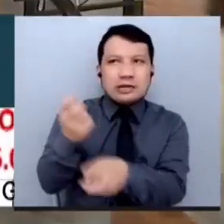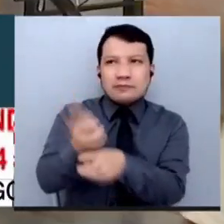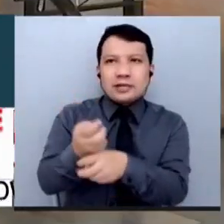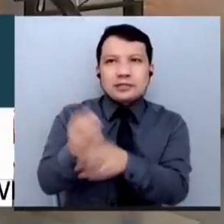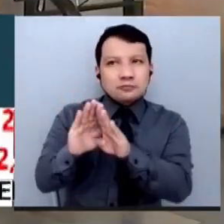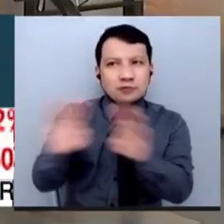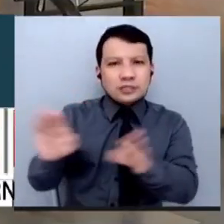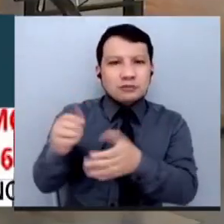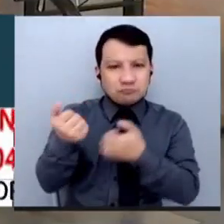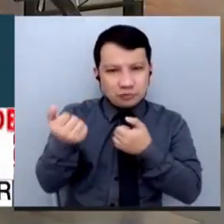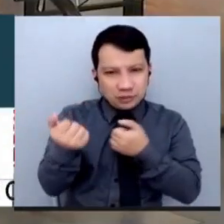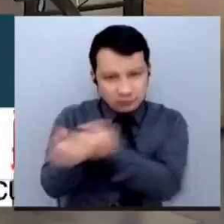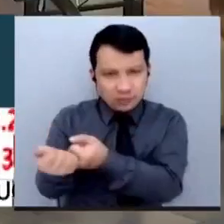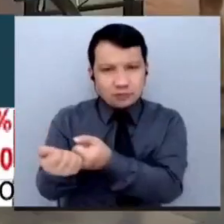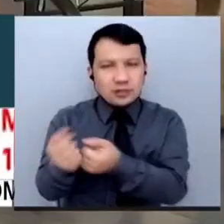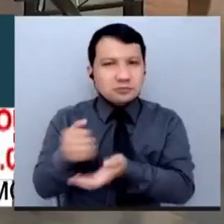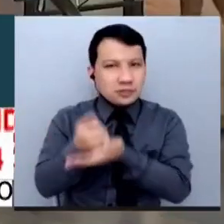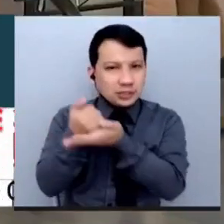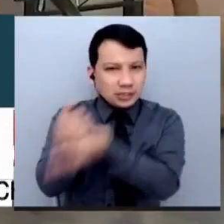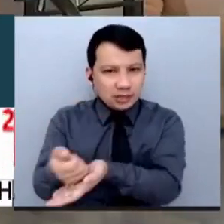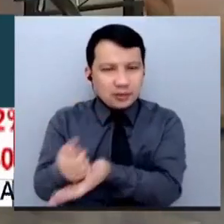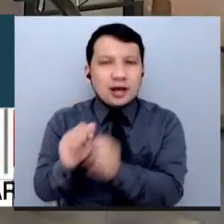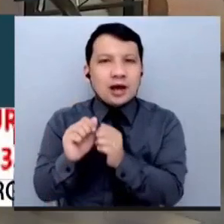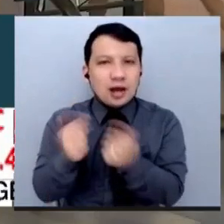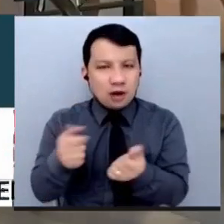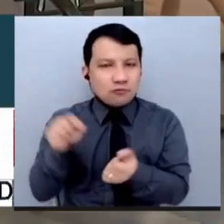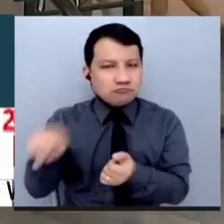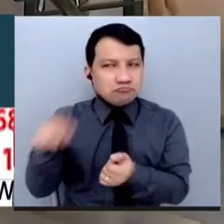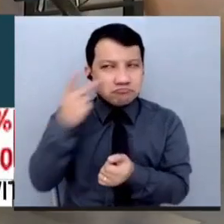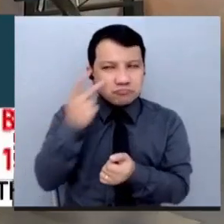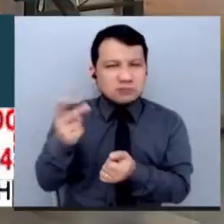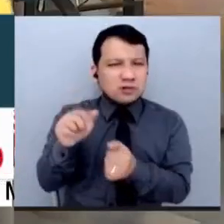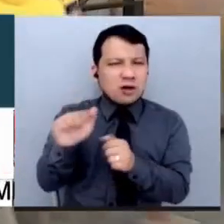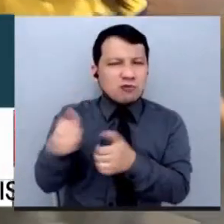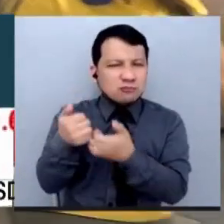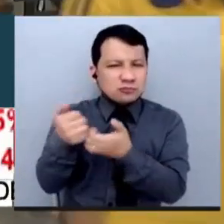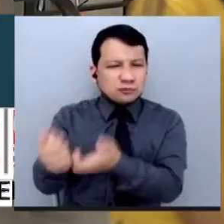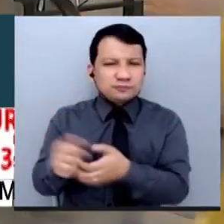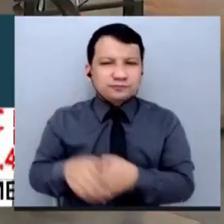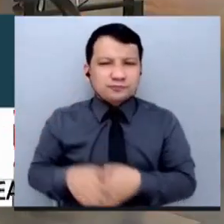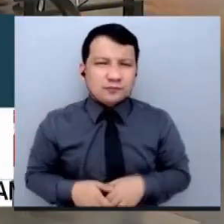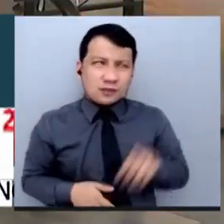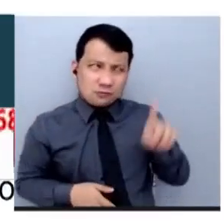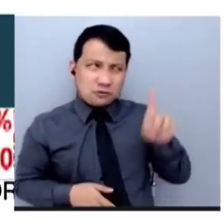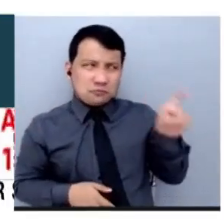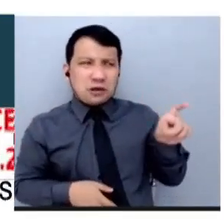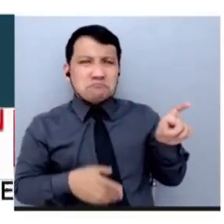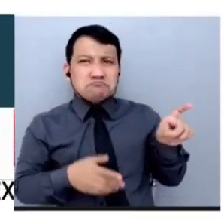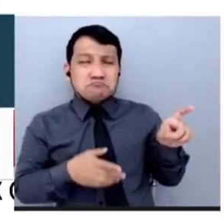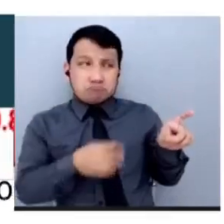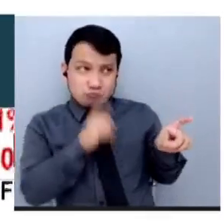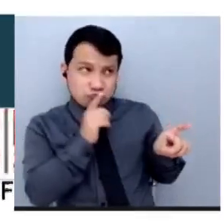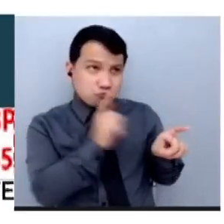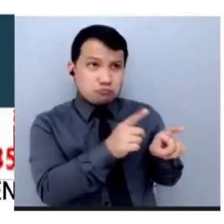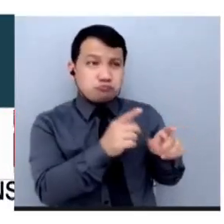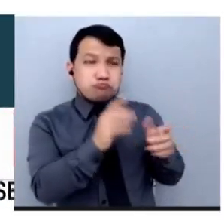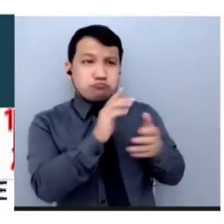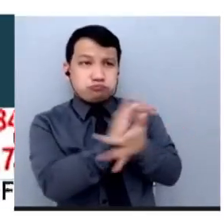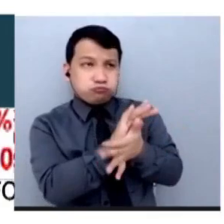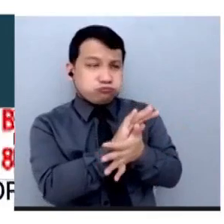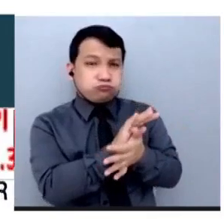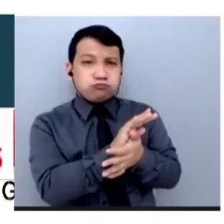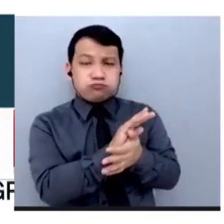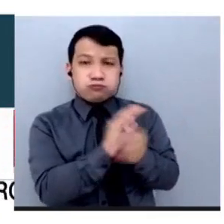hinahanapan na namin ng paraan kung paano sila matulungan. But as I understand it, Mayor, throughout the pandemic, you've also